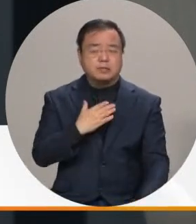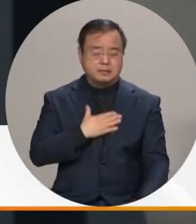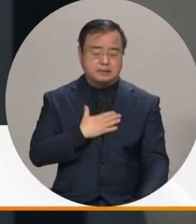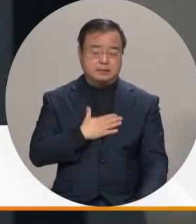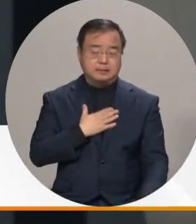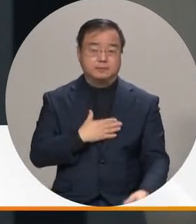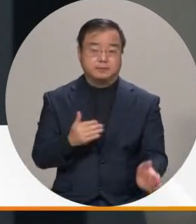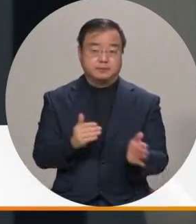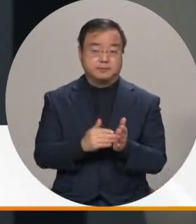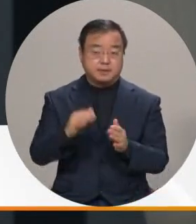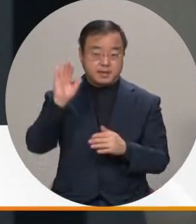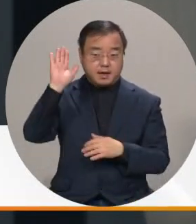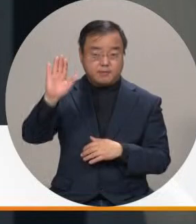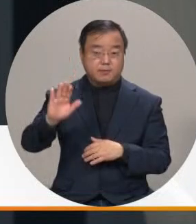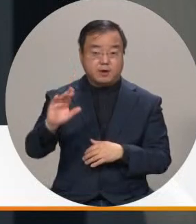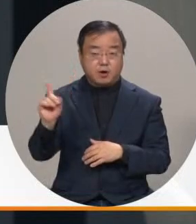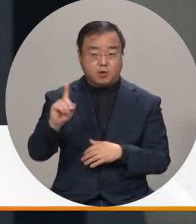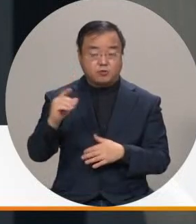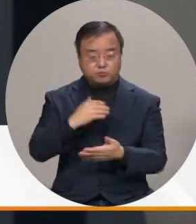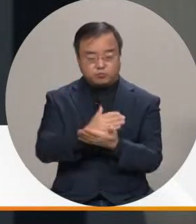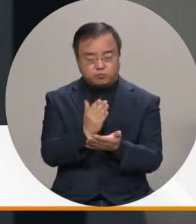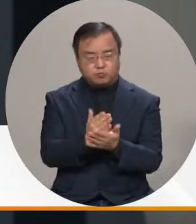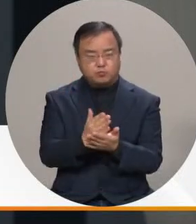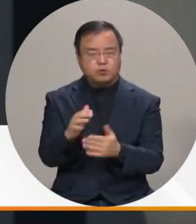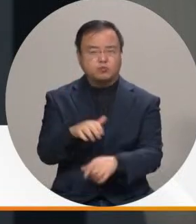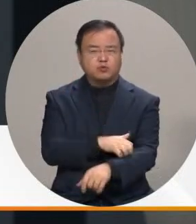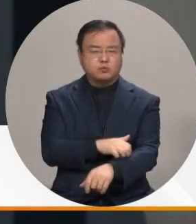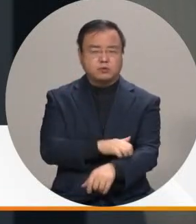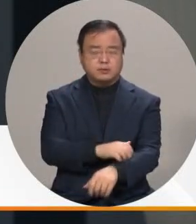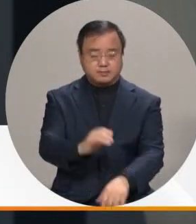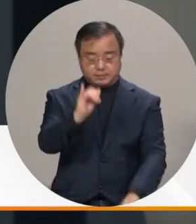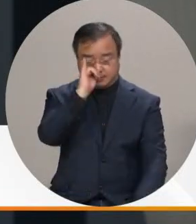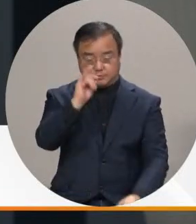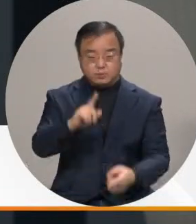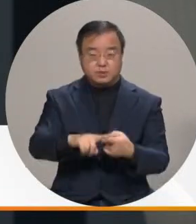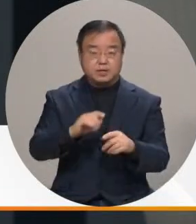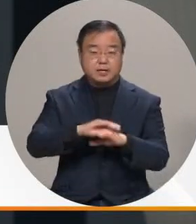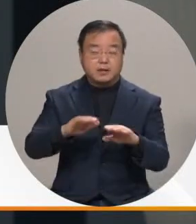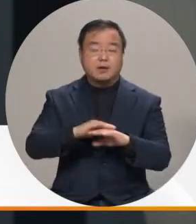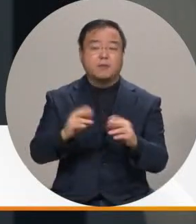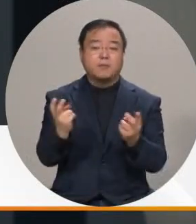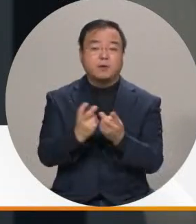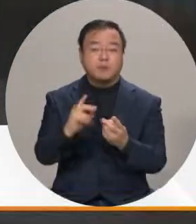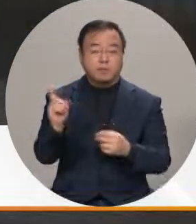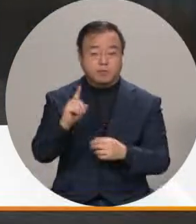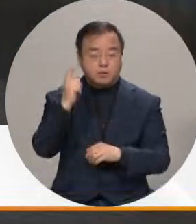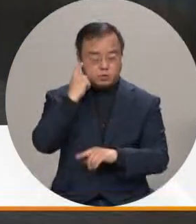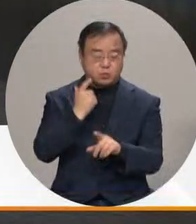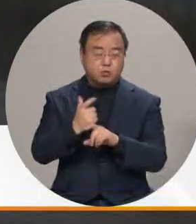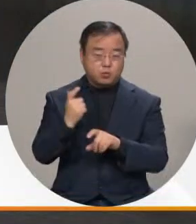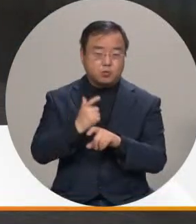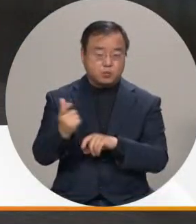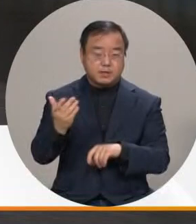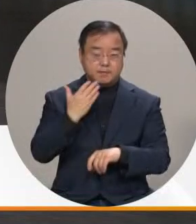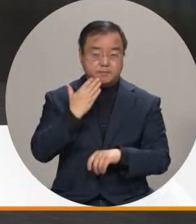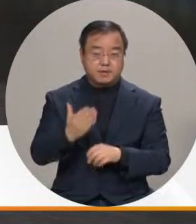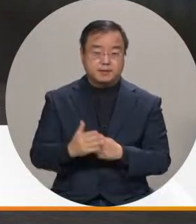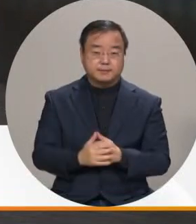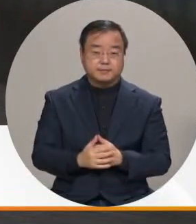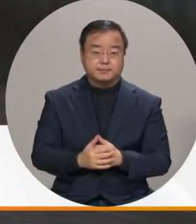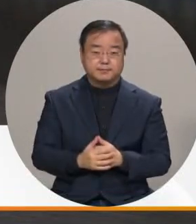되었고 앞으로도 어느 부분에서 불편함을 느끼는지 이것을 해결할 방법이 있는지 고민해 보게 될 것